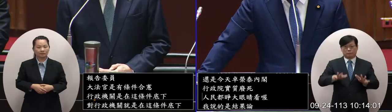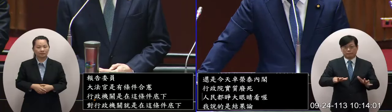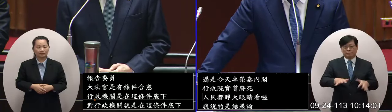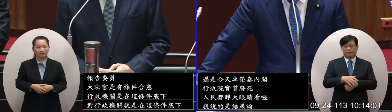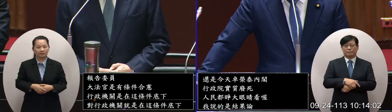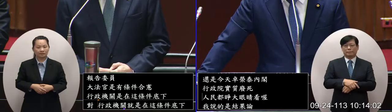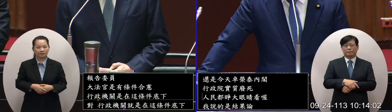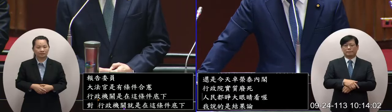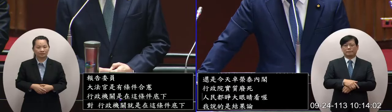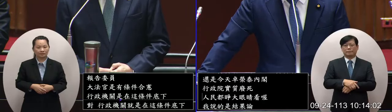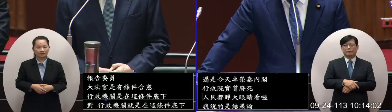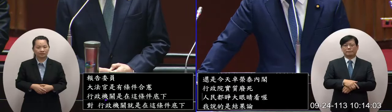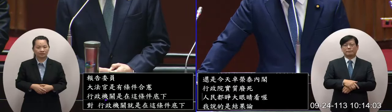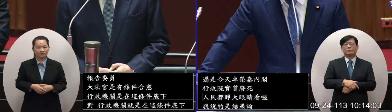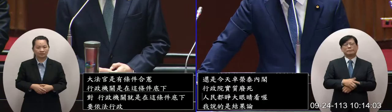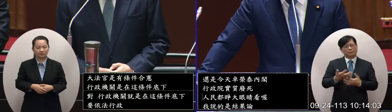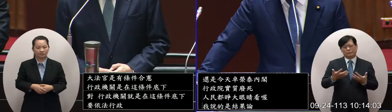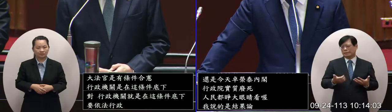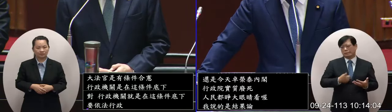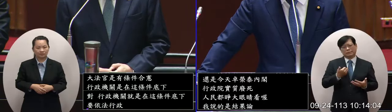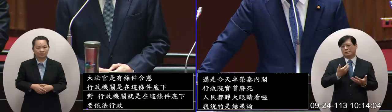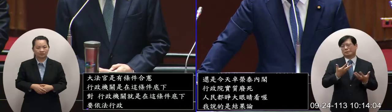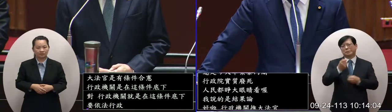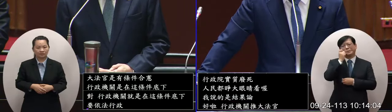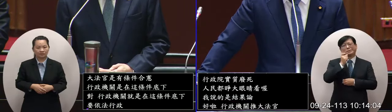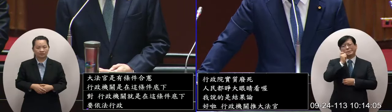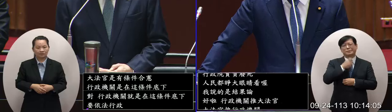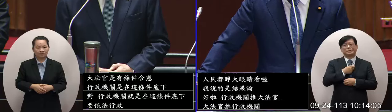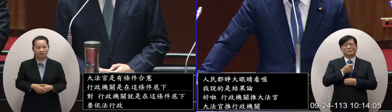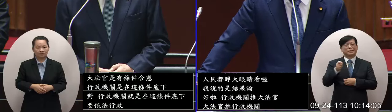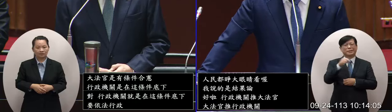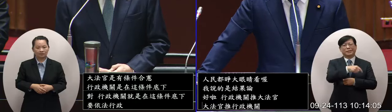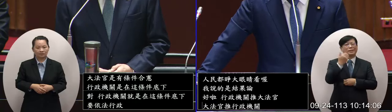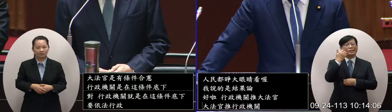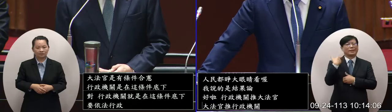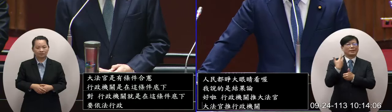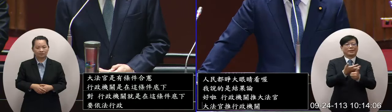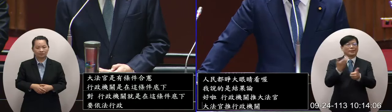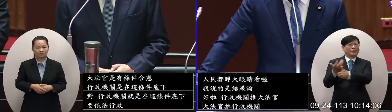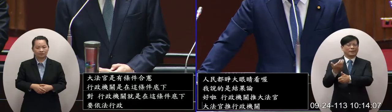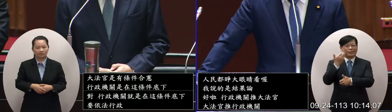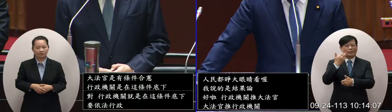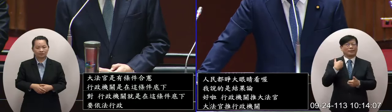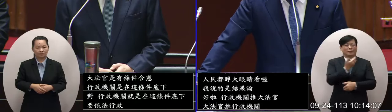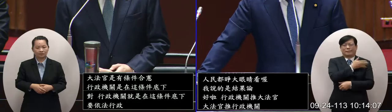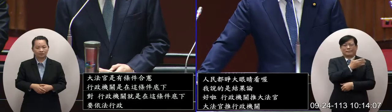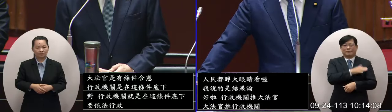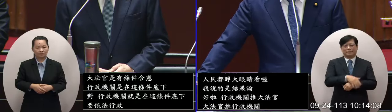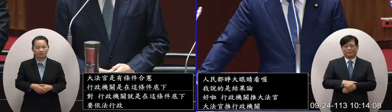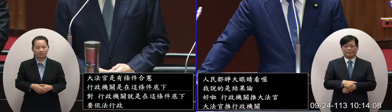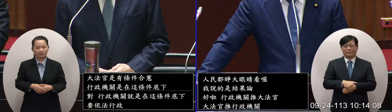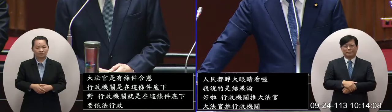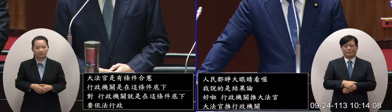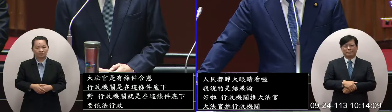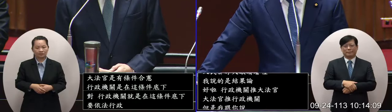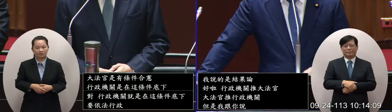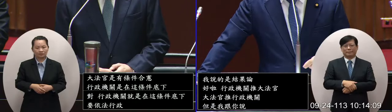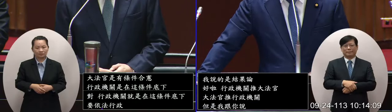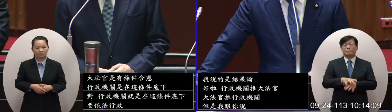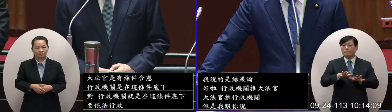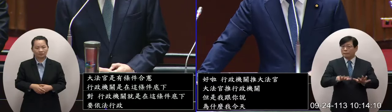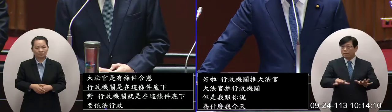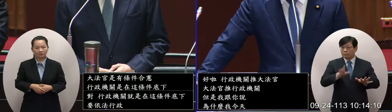天已经没有兴趣去管你到底是大法官推给行政机关，还是行政机关推给大法官？